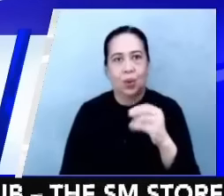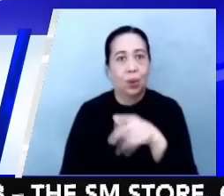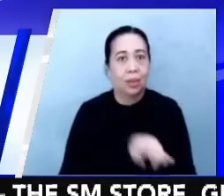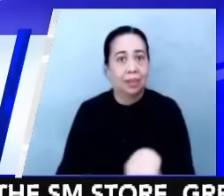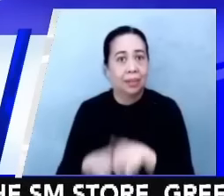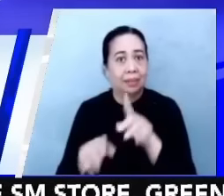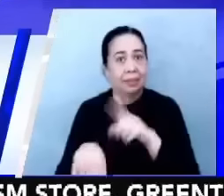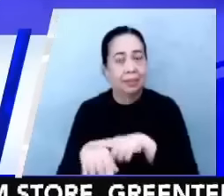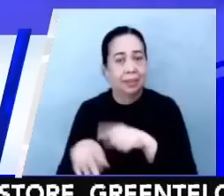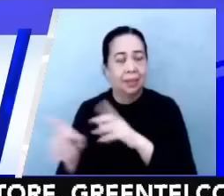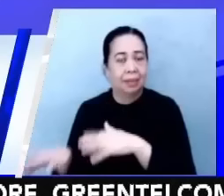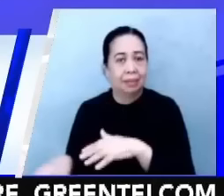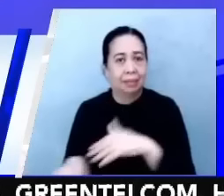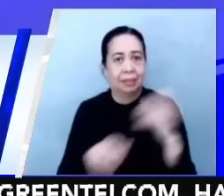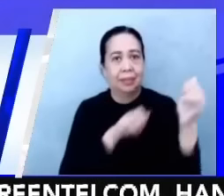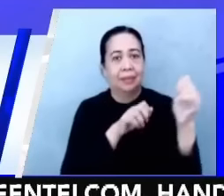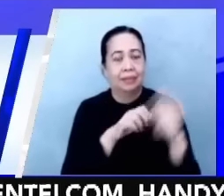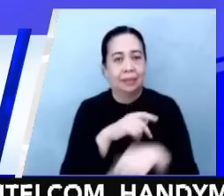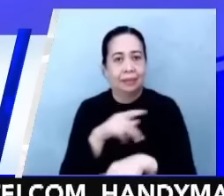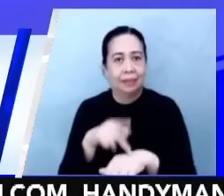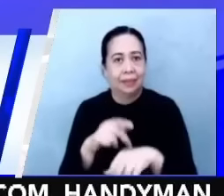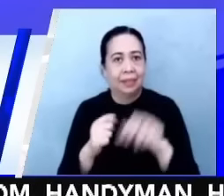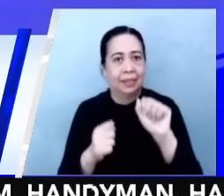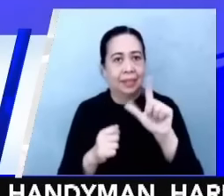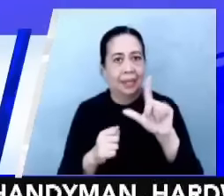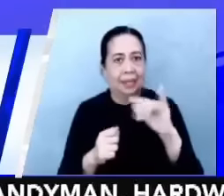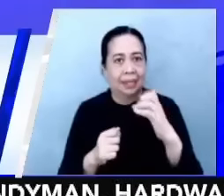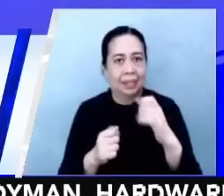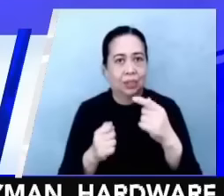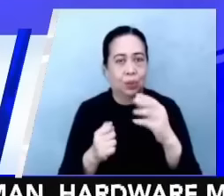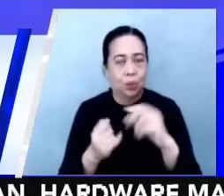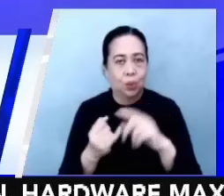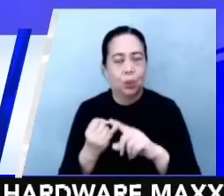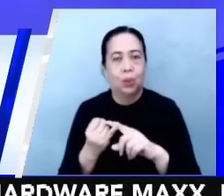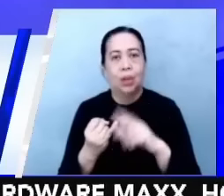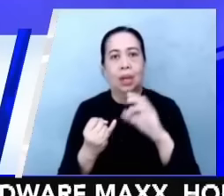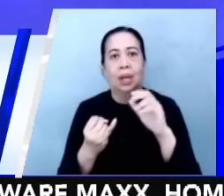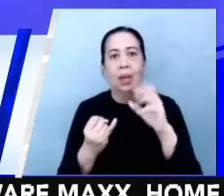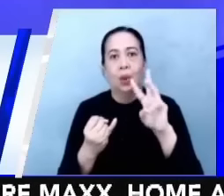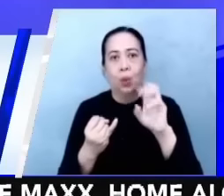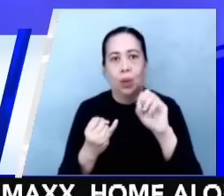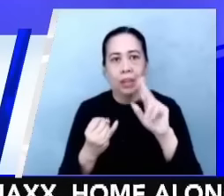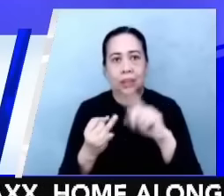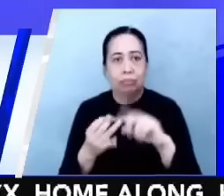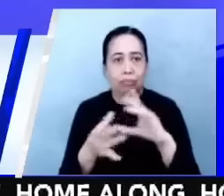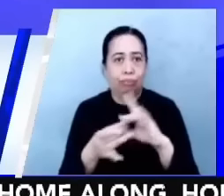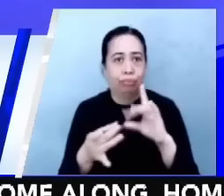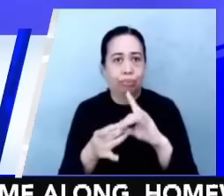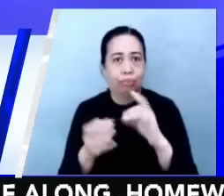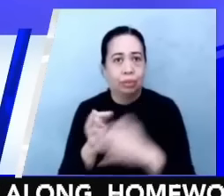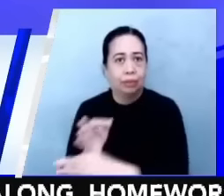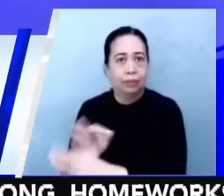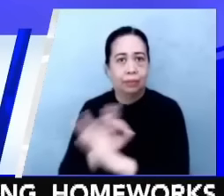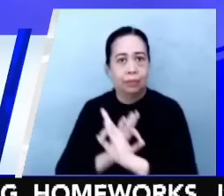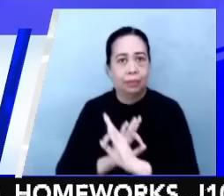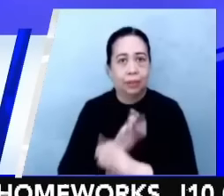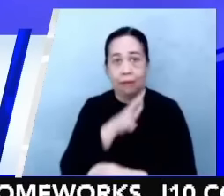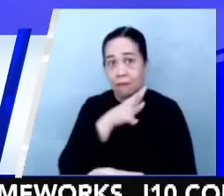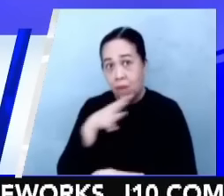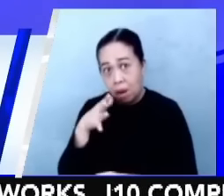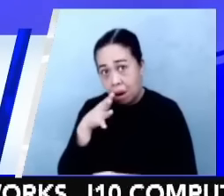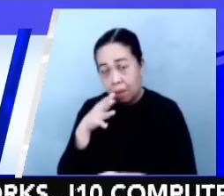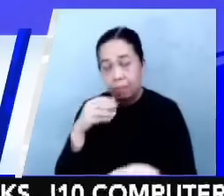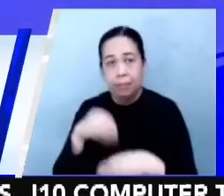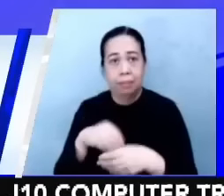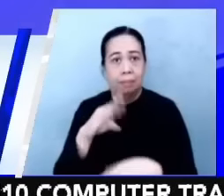bansa sina alis guo no at Wesley guo eh kento niya sinundo daw sila sa farm sa bamban ng isang